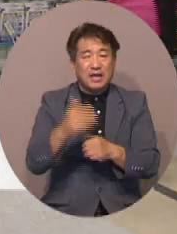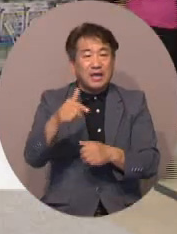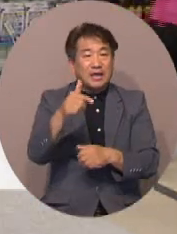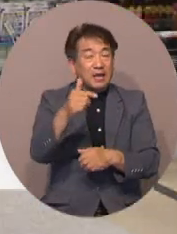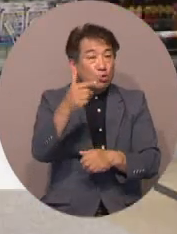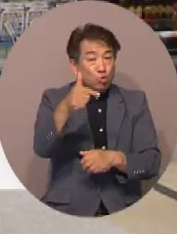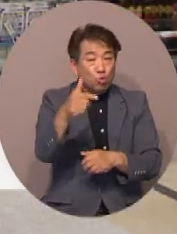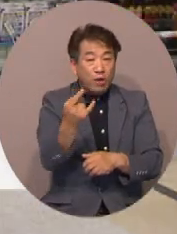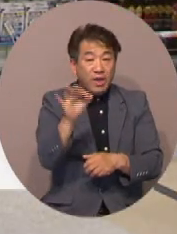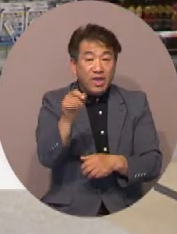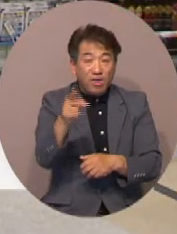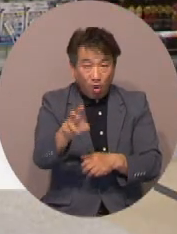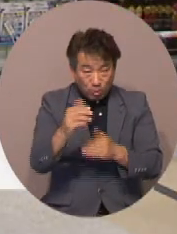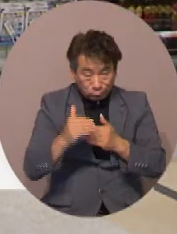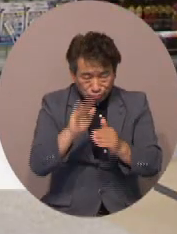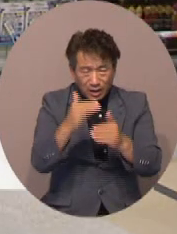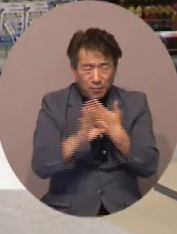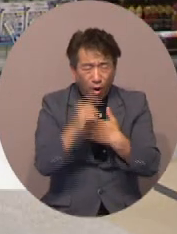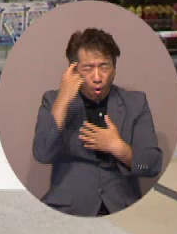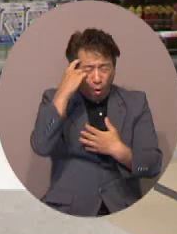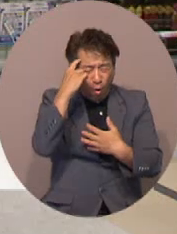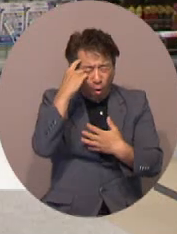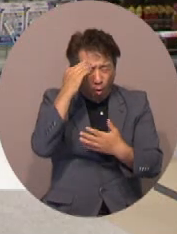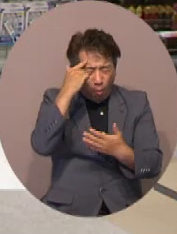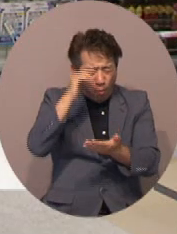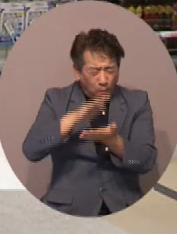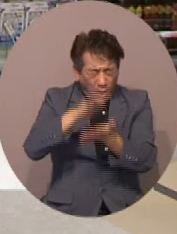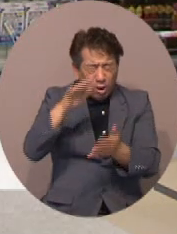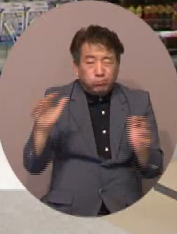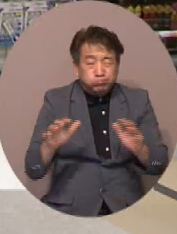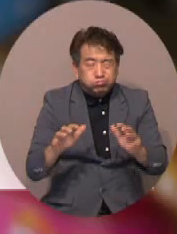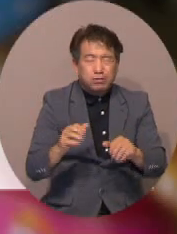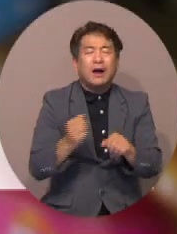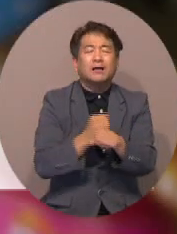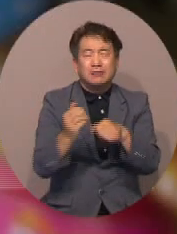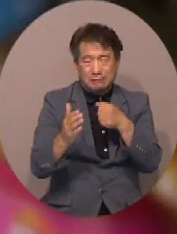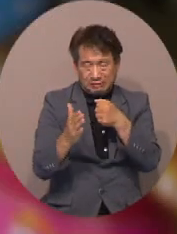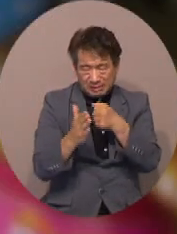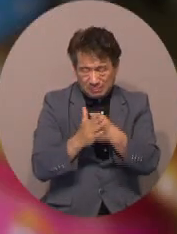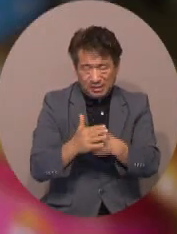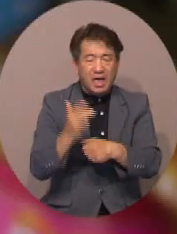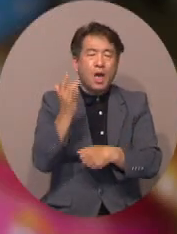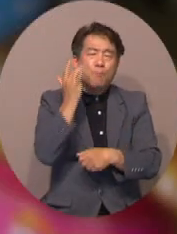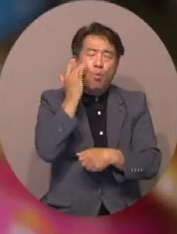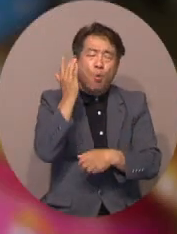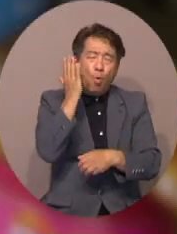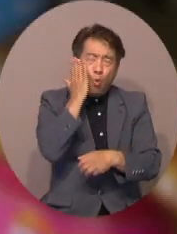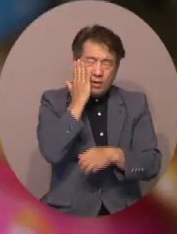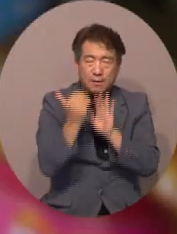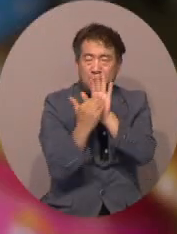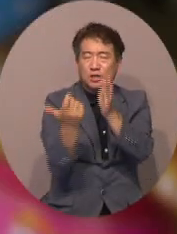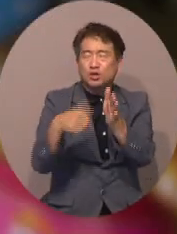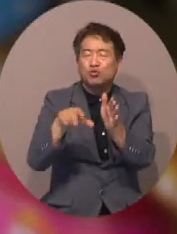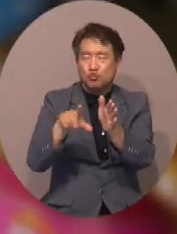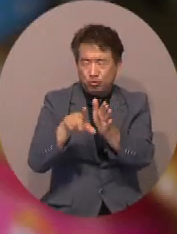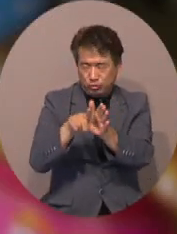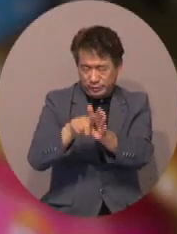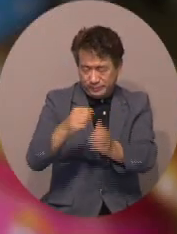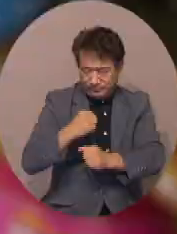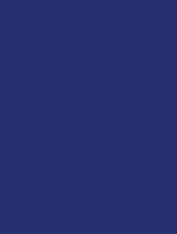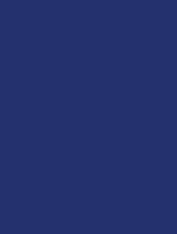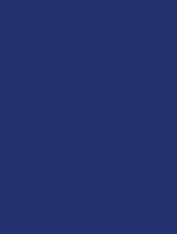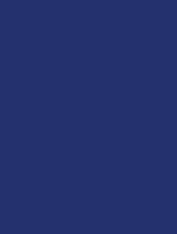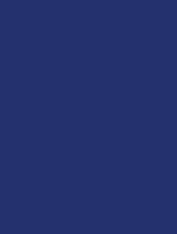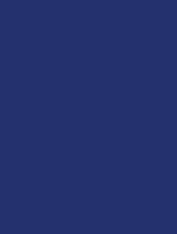진행될 경우 고열과 경련 등으로 이어질 수 있어 방충망과 목이 깊이 사용 등 예방이 중요합니다